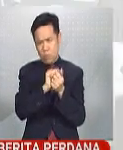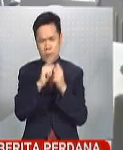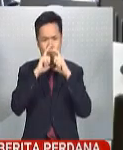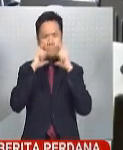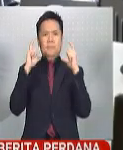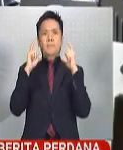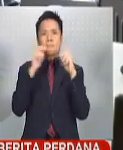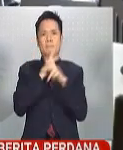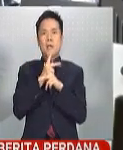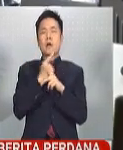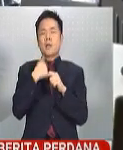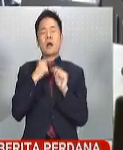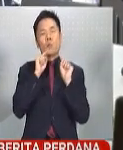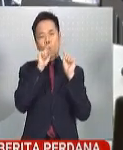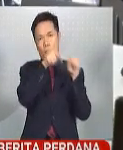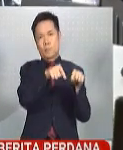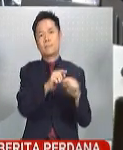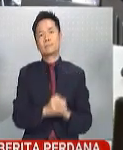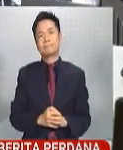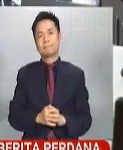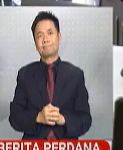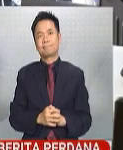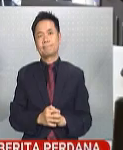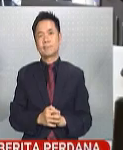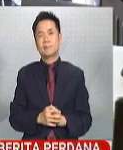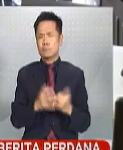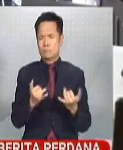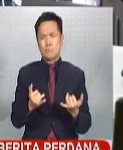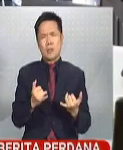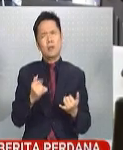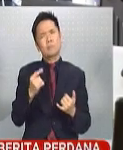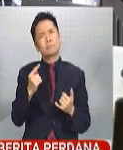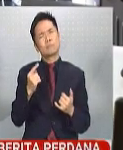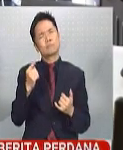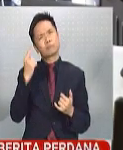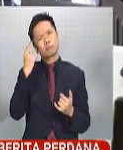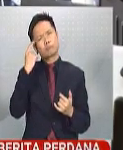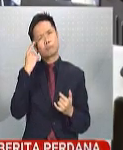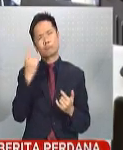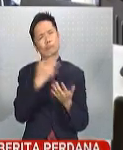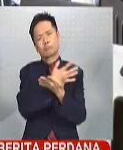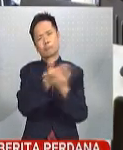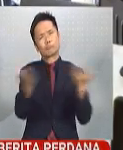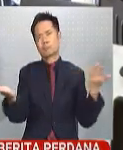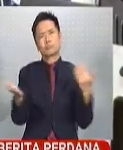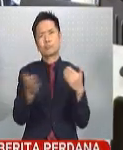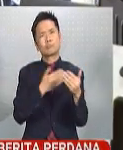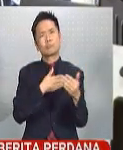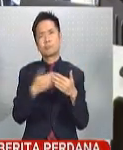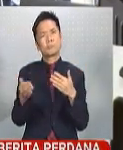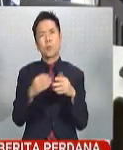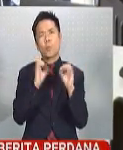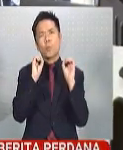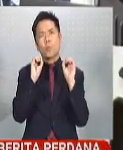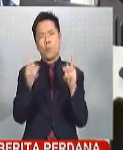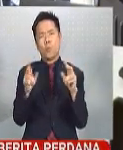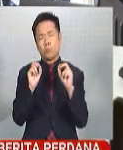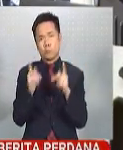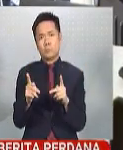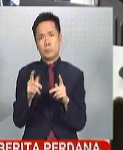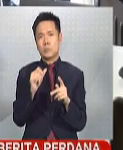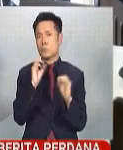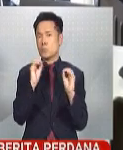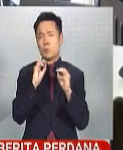lah. Sebenarnya restoran-tempat awam ni, saya rasa tidak ada masalah. Pasal kita dah jadi macam pelanggan tetap. Tapi kalau kedai-kedai yang kita